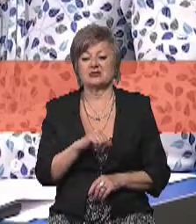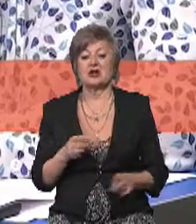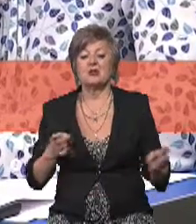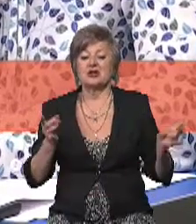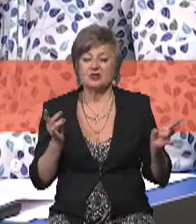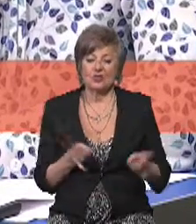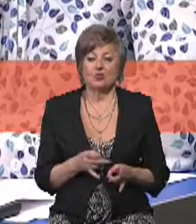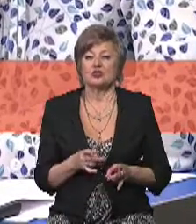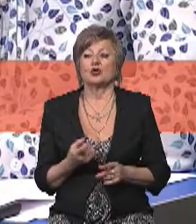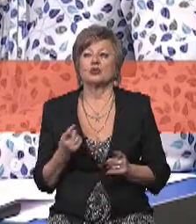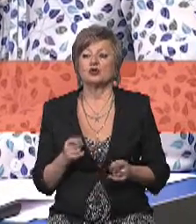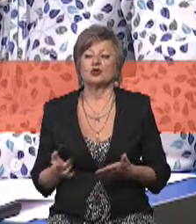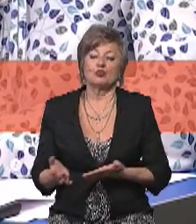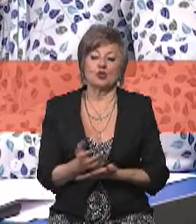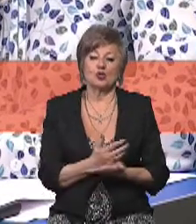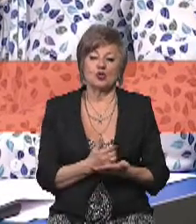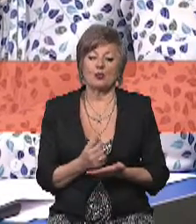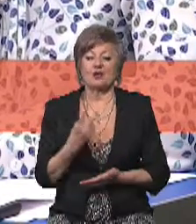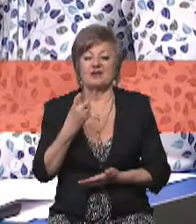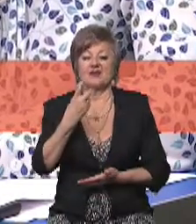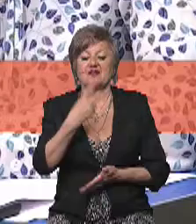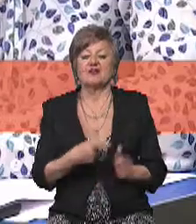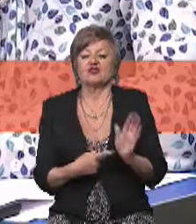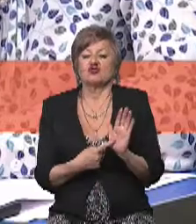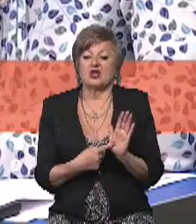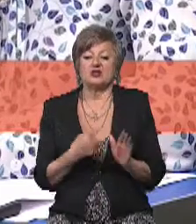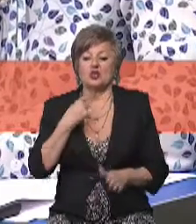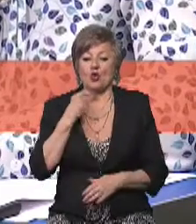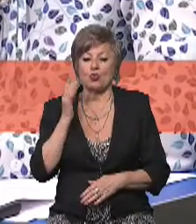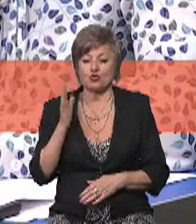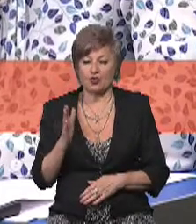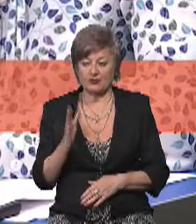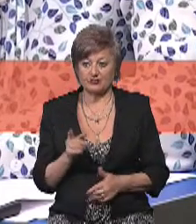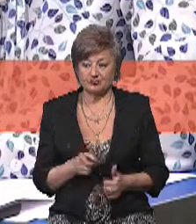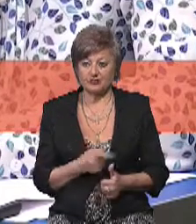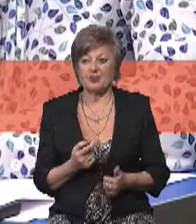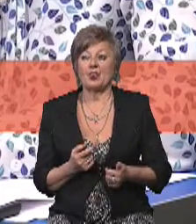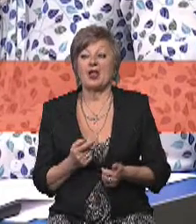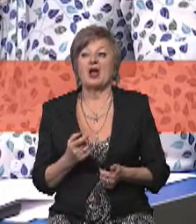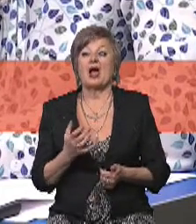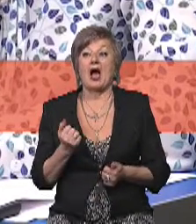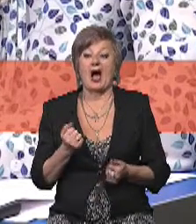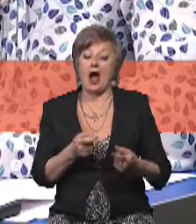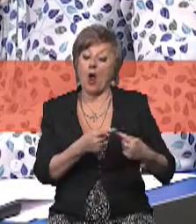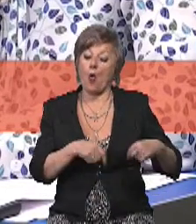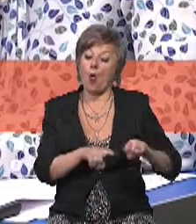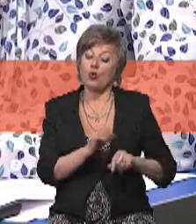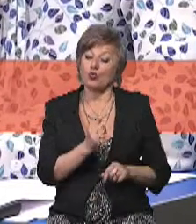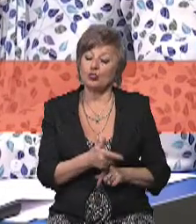дієві, тому що треба набрати мінімум 226 голосів, а на окрузі